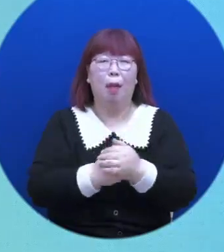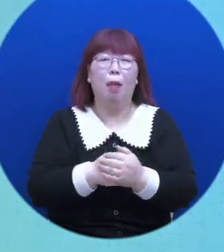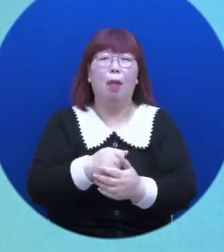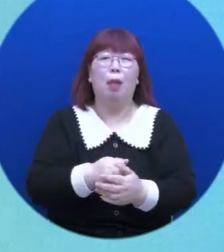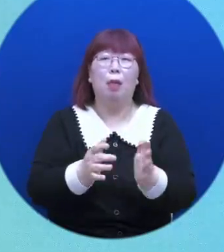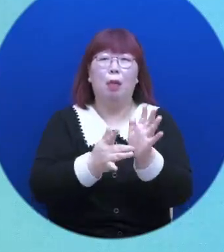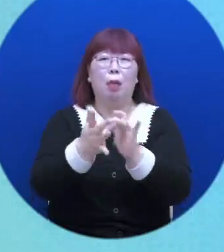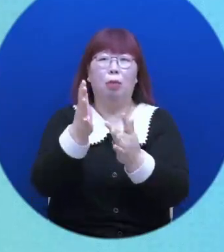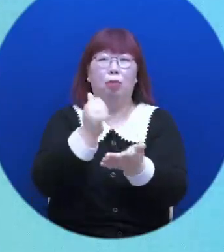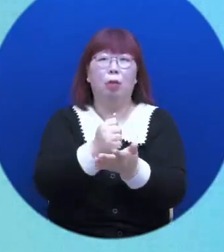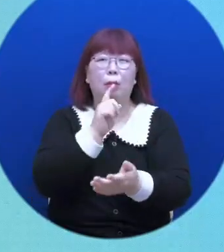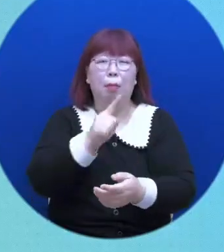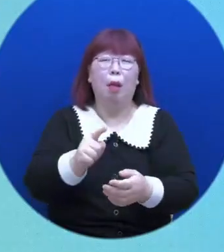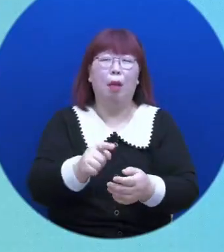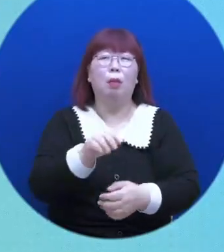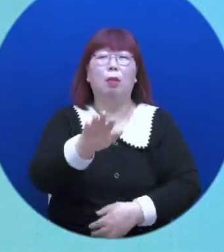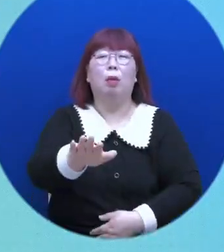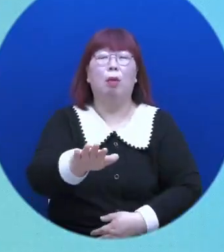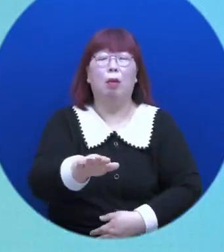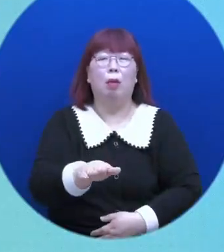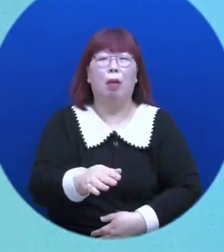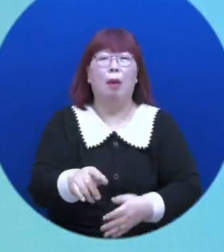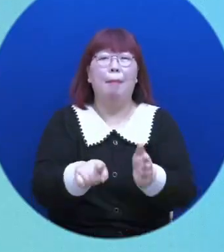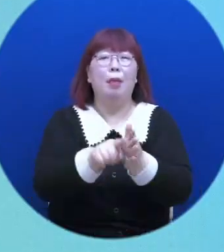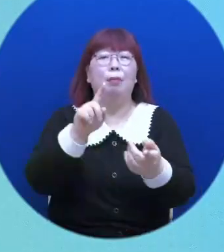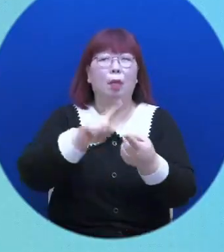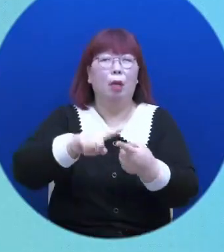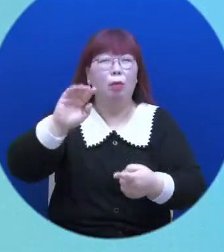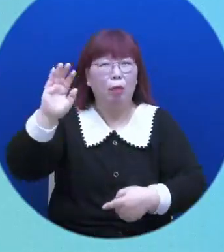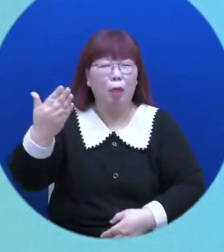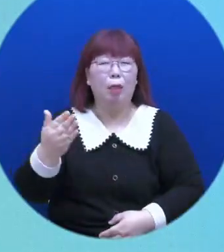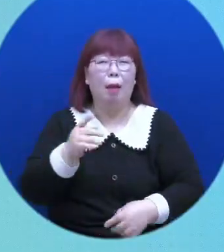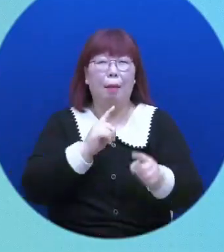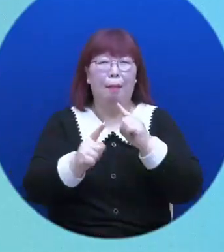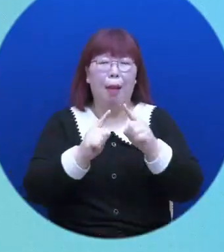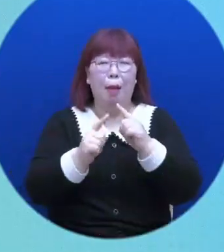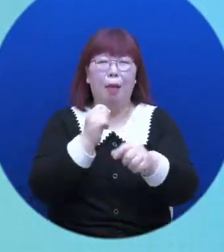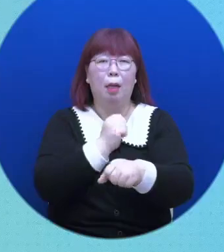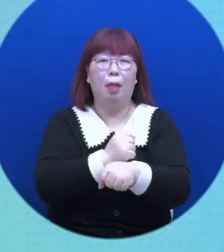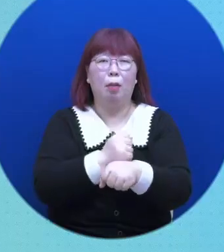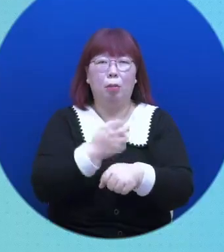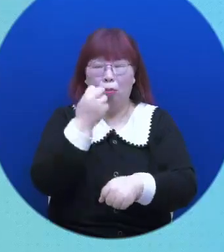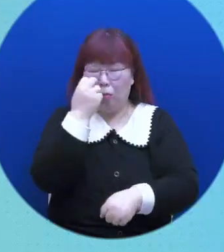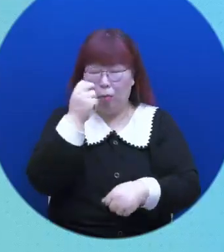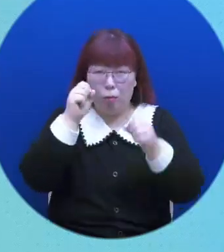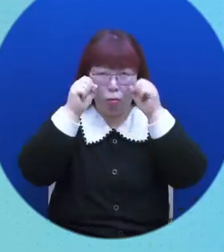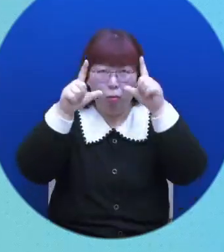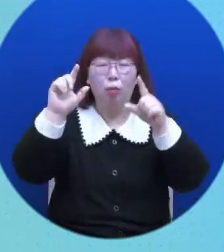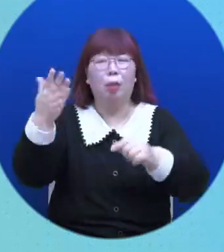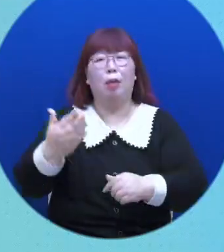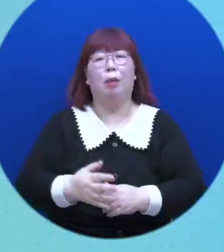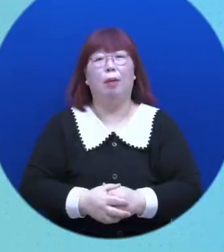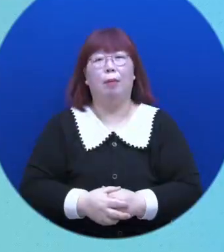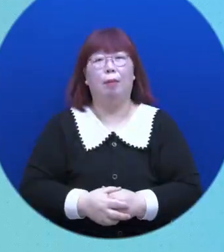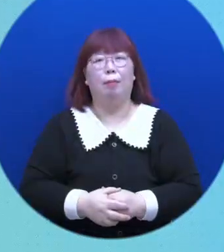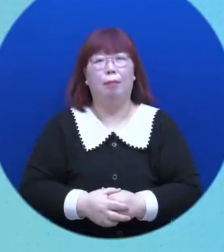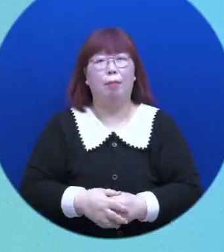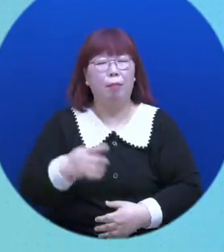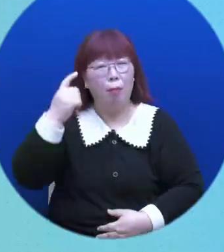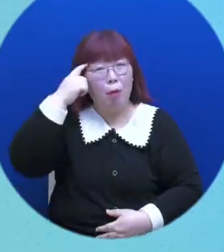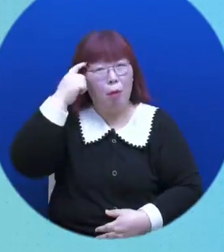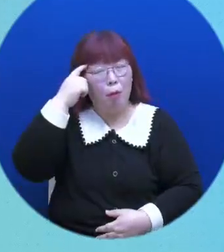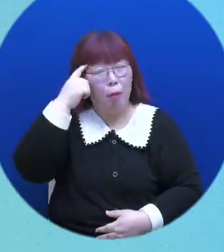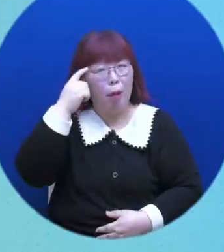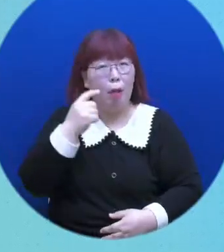믿음대로 될지어다 하고 눈뜨게 해줘요. 여기에서 우리가 굉장히 의미 있잖아요. 왜 예수님께서는